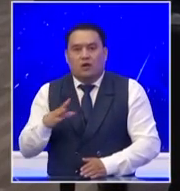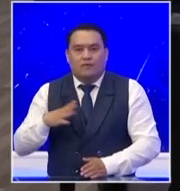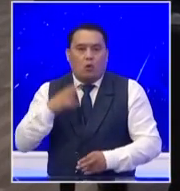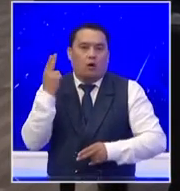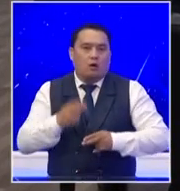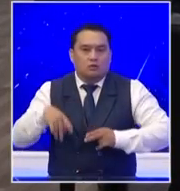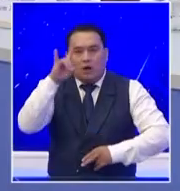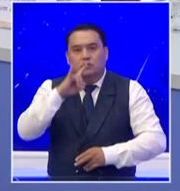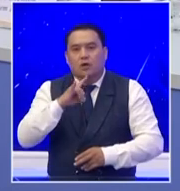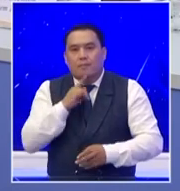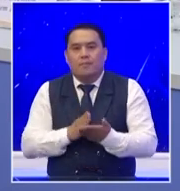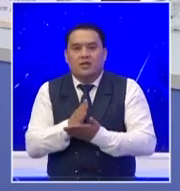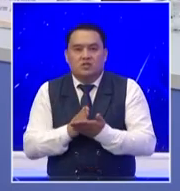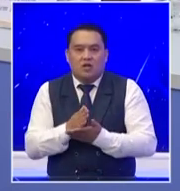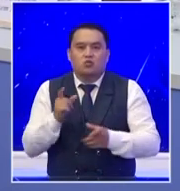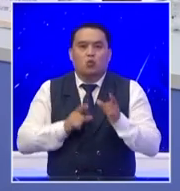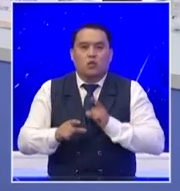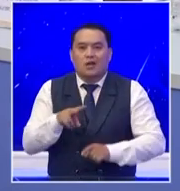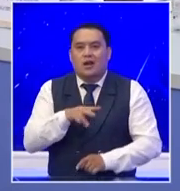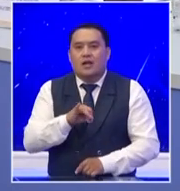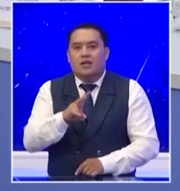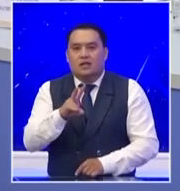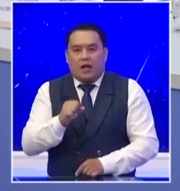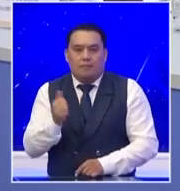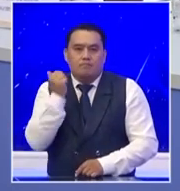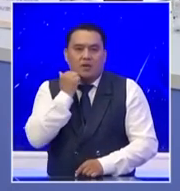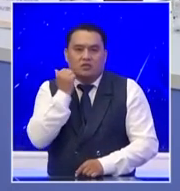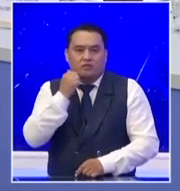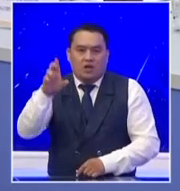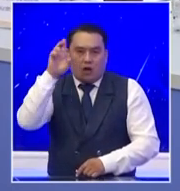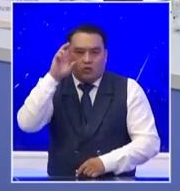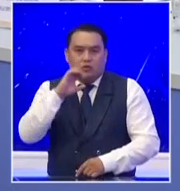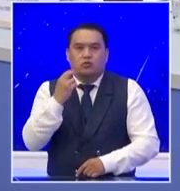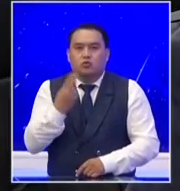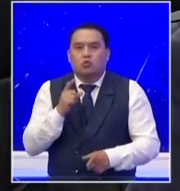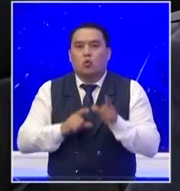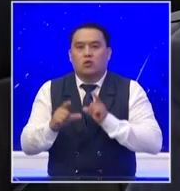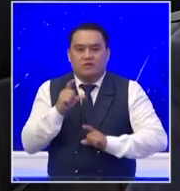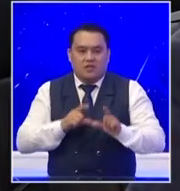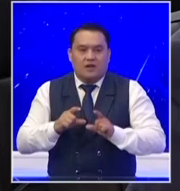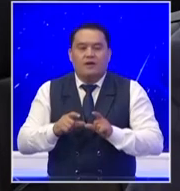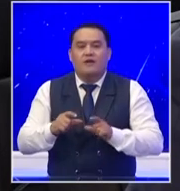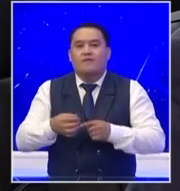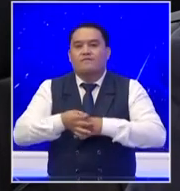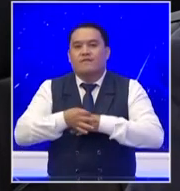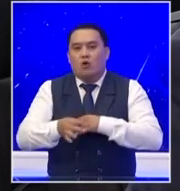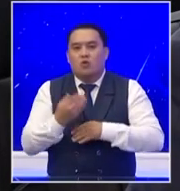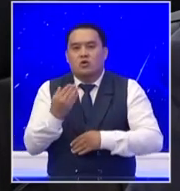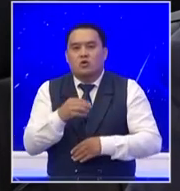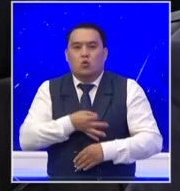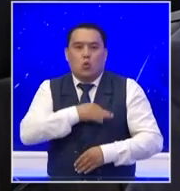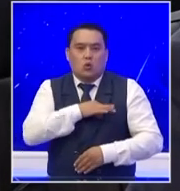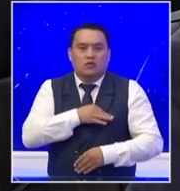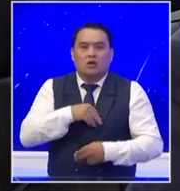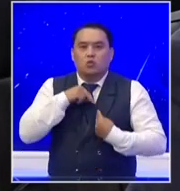рождения. Окончил Казахский политехнический институт имени Ленина, а также Московский государственный социальный университет, факультет